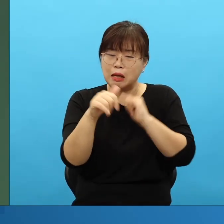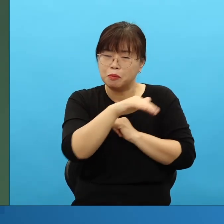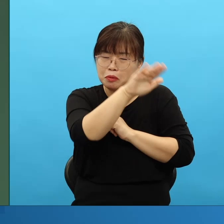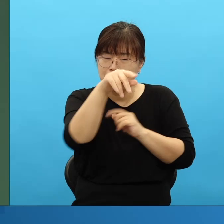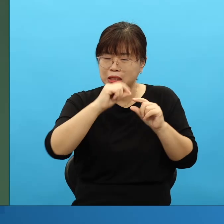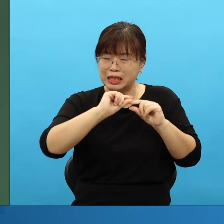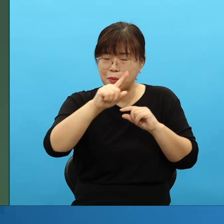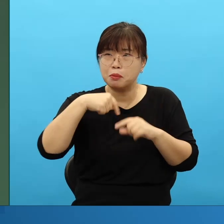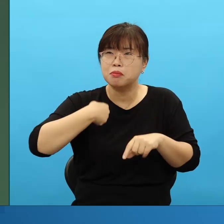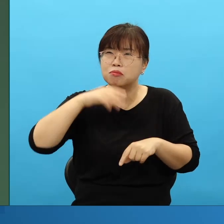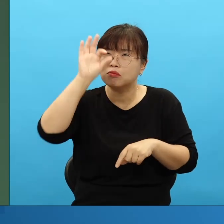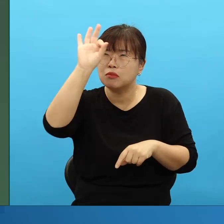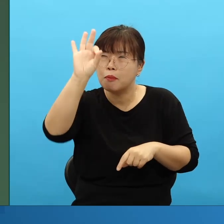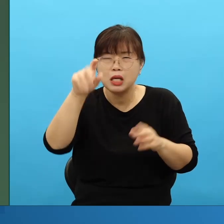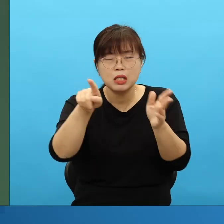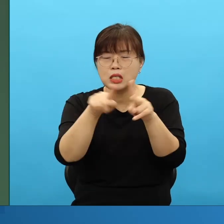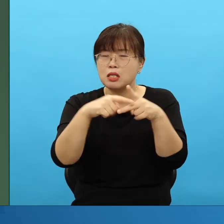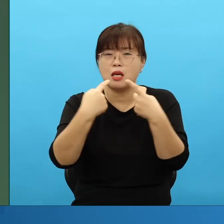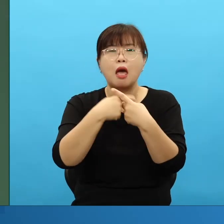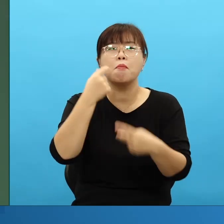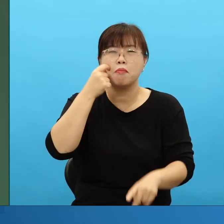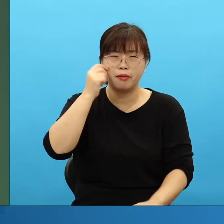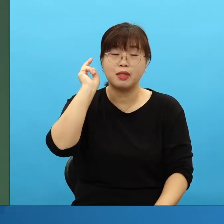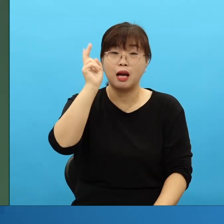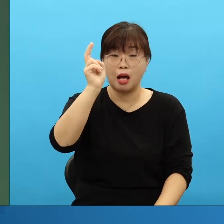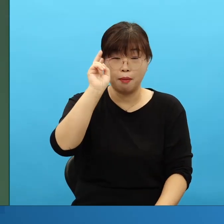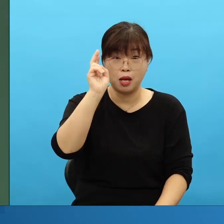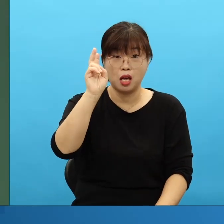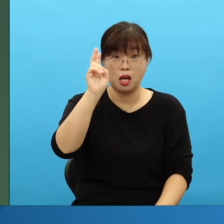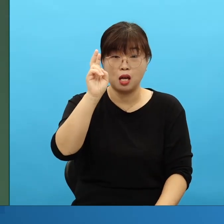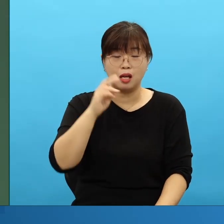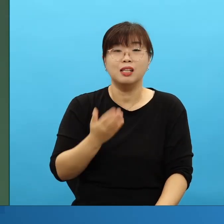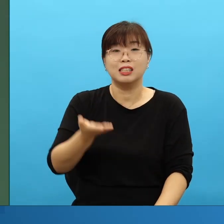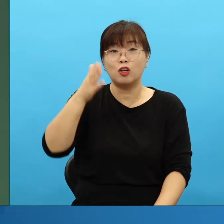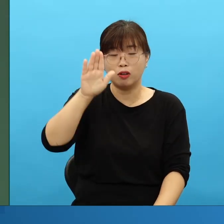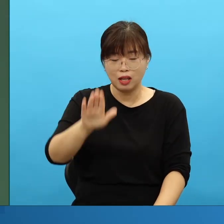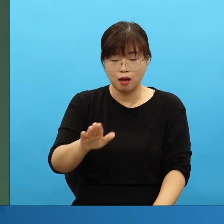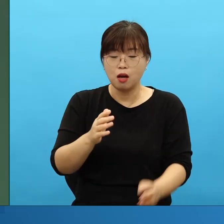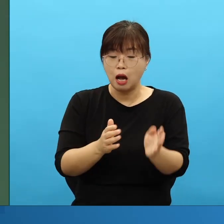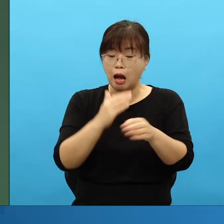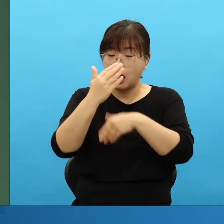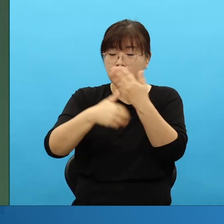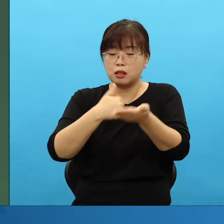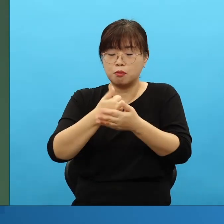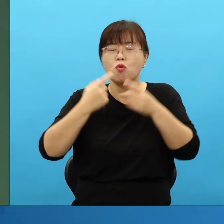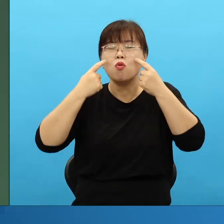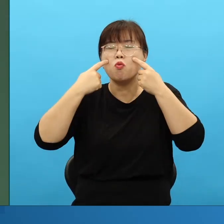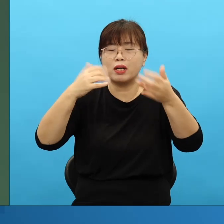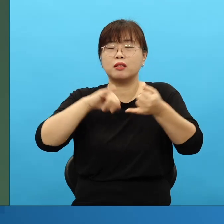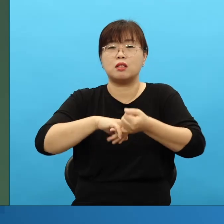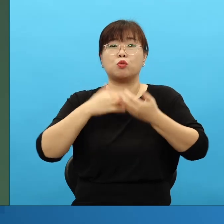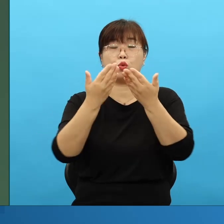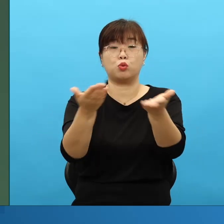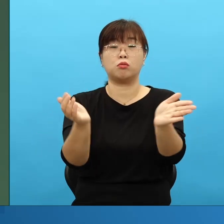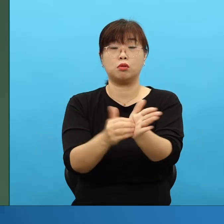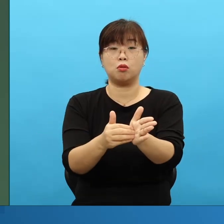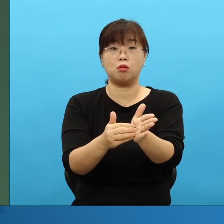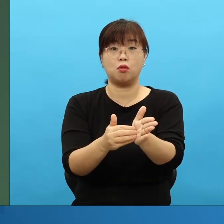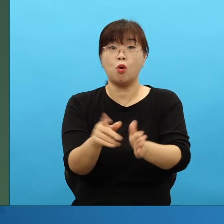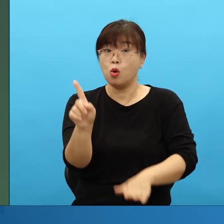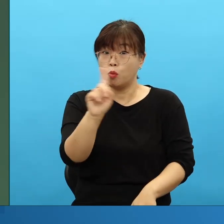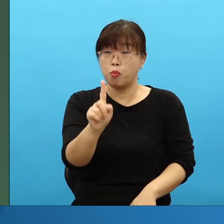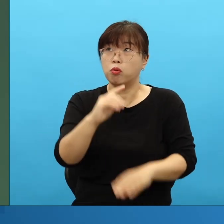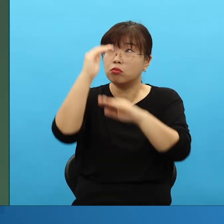find it difficult to understand. 그런데 하나님께서는 이 약속을 주셨는데 이 약속은